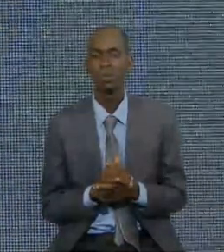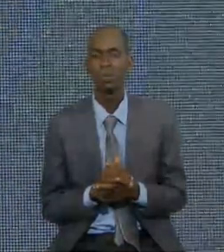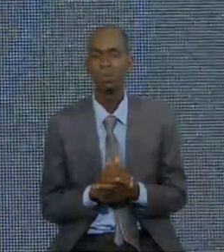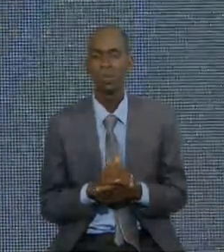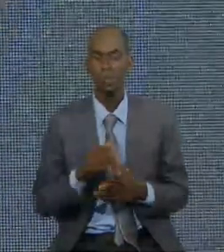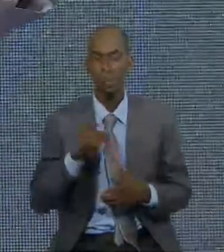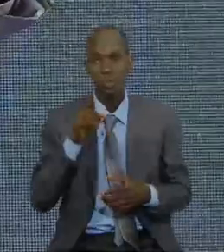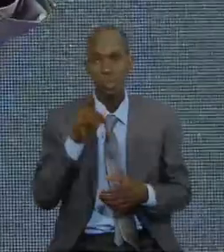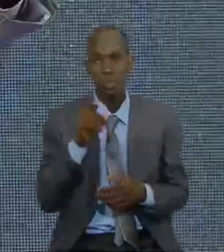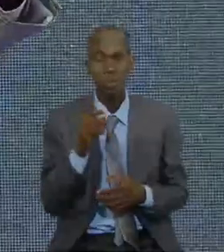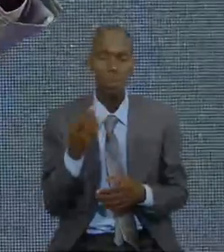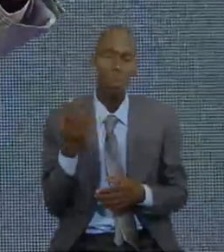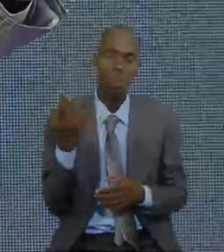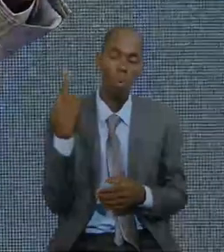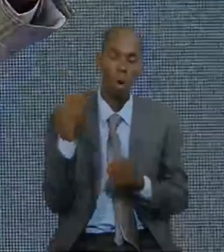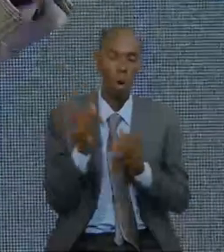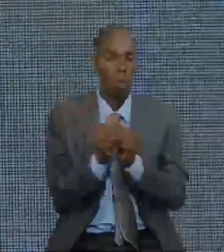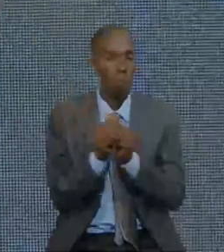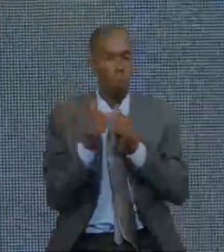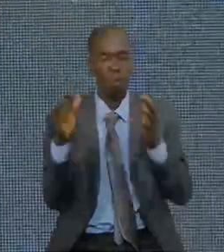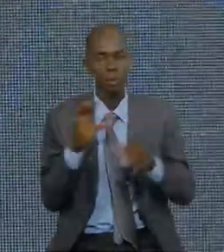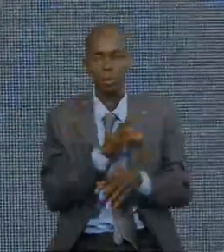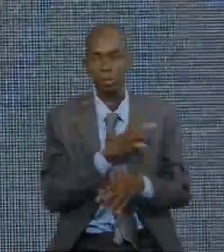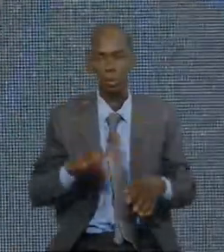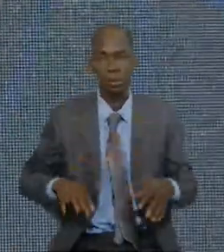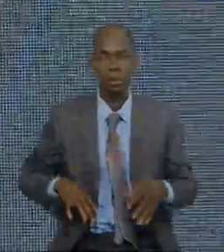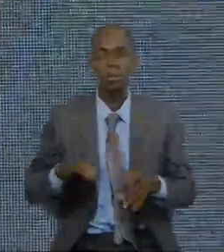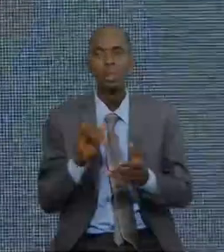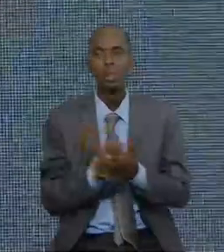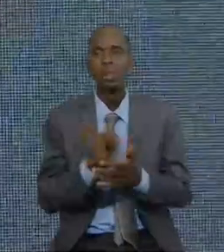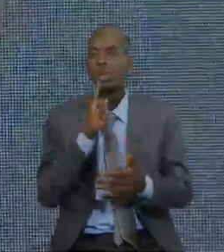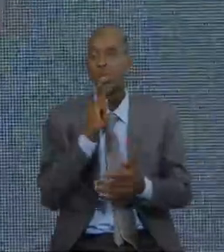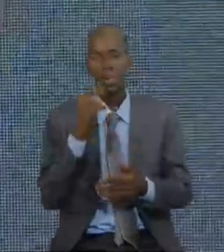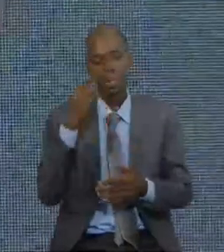auparavant en chantant sans Christ